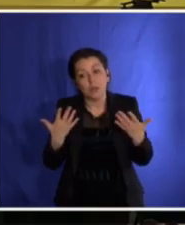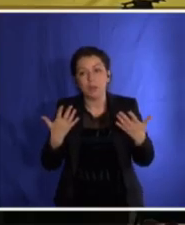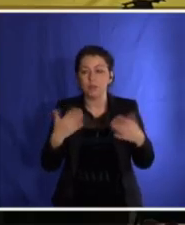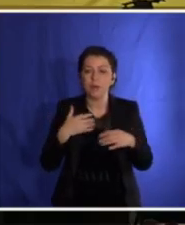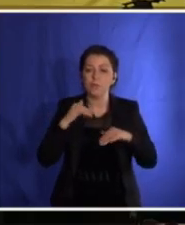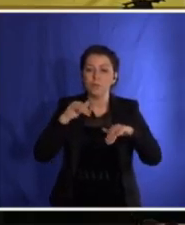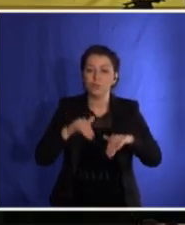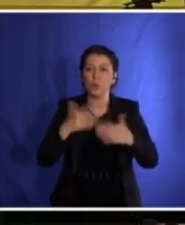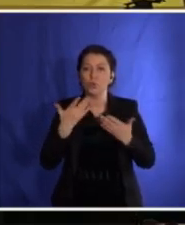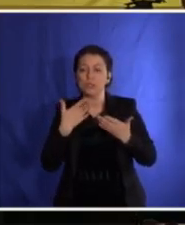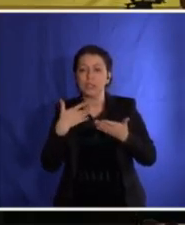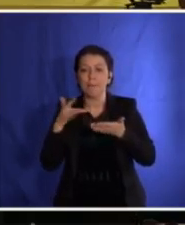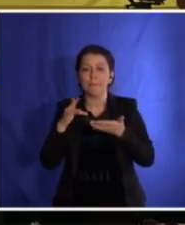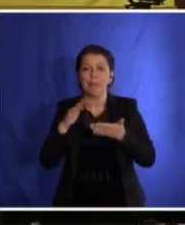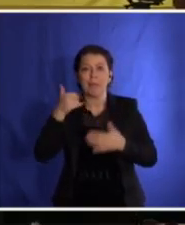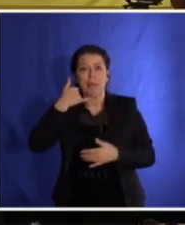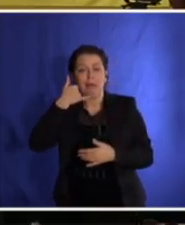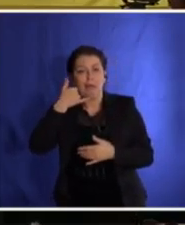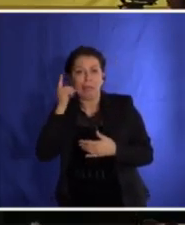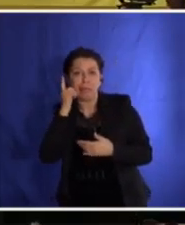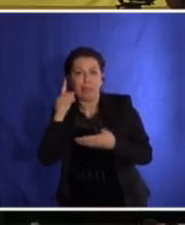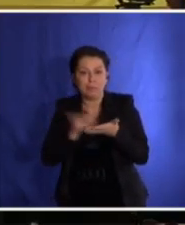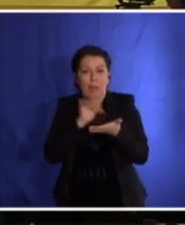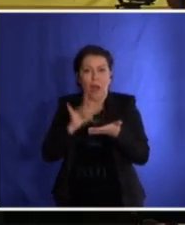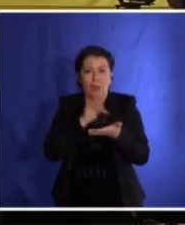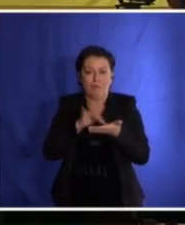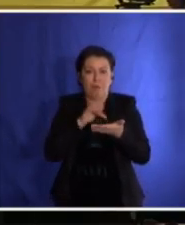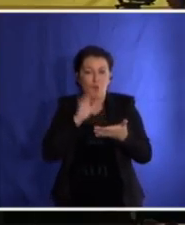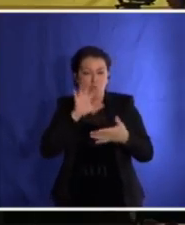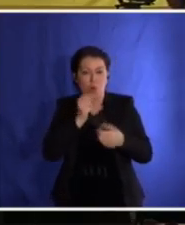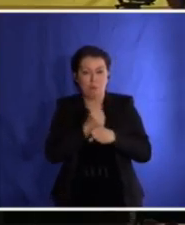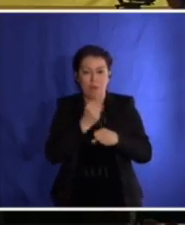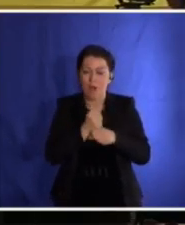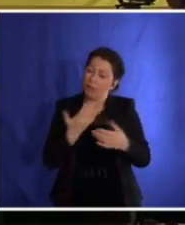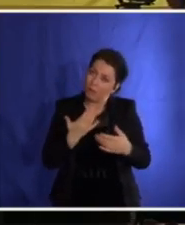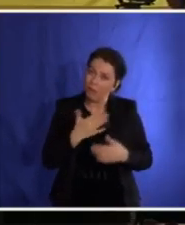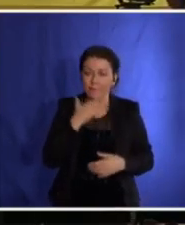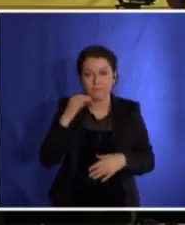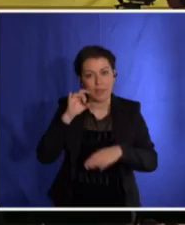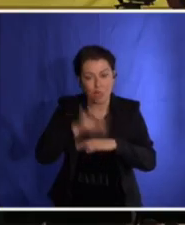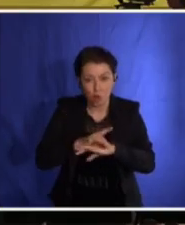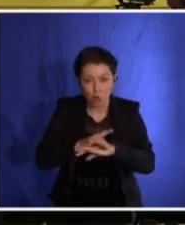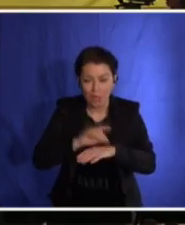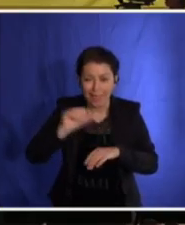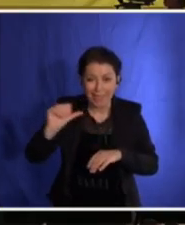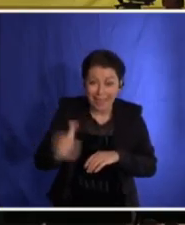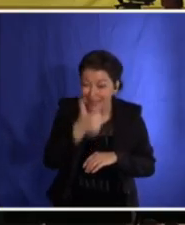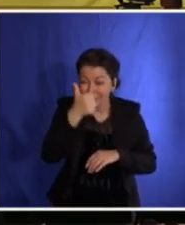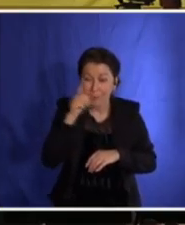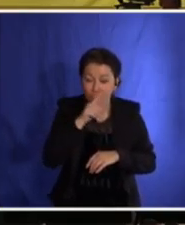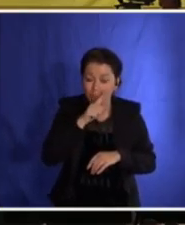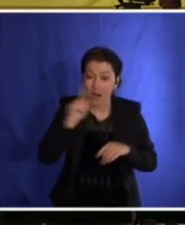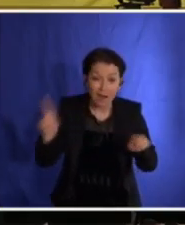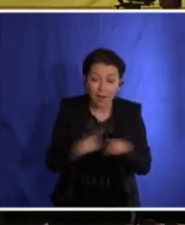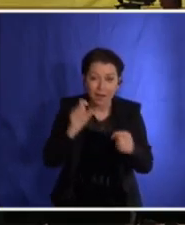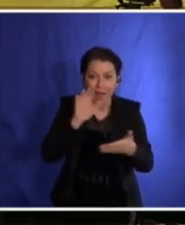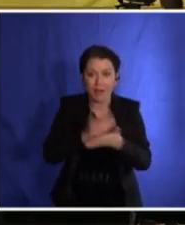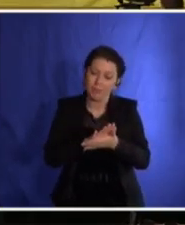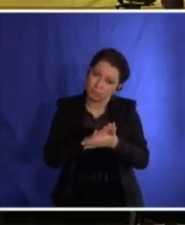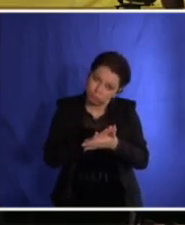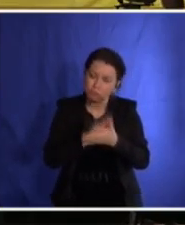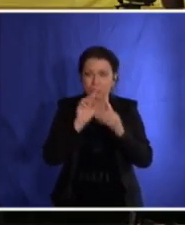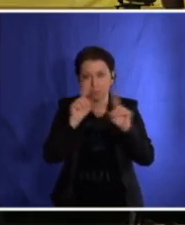dem Smartphone machen. Ich wünsche Ihnen viel Glück, wenn es sofort das erste Mal funktioniert. Das